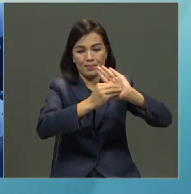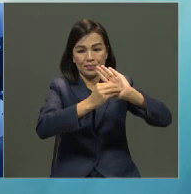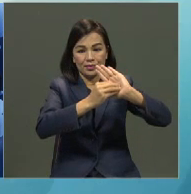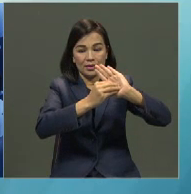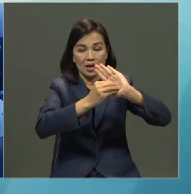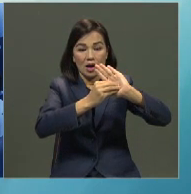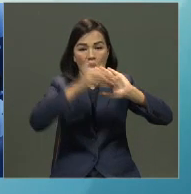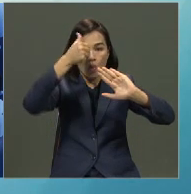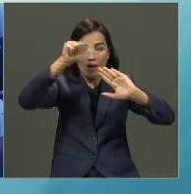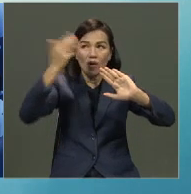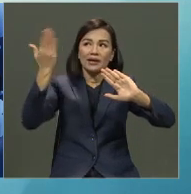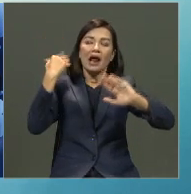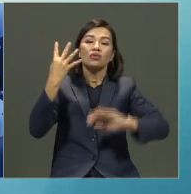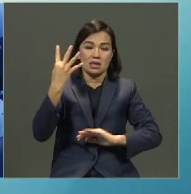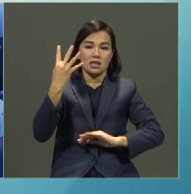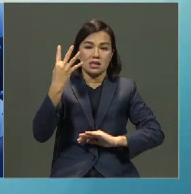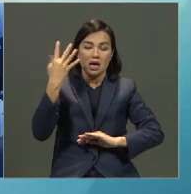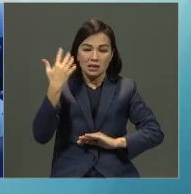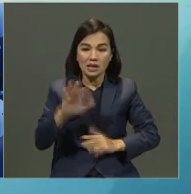ปีมีโรคประจำตัวคือเบาหวานมะเร็งปอดไปรักษาที่โรงพยาบาลรัฐแห่งหนึ่งในกรุงเทพฯนะครับเมื่อ4